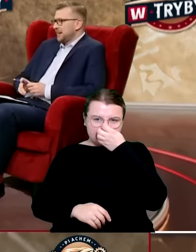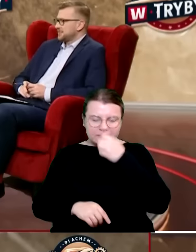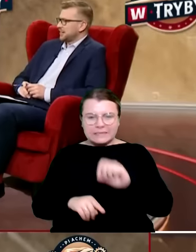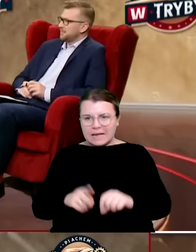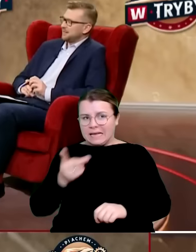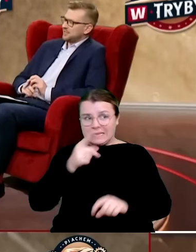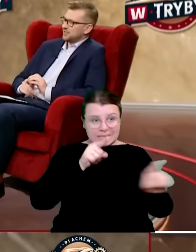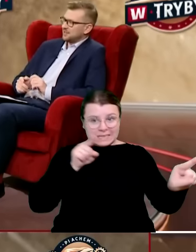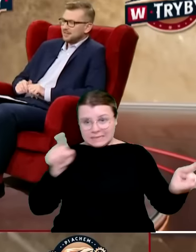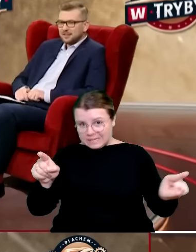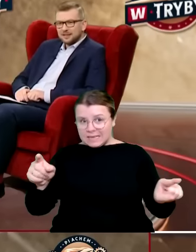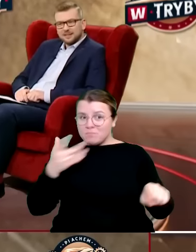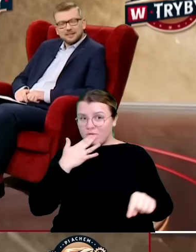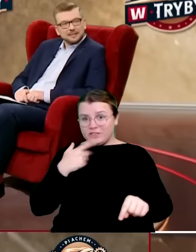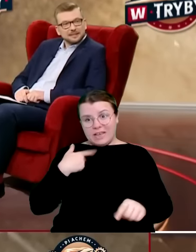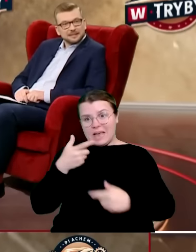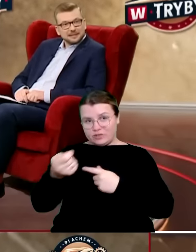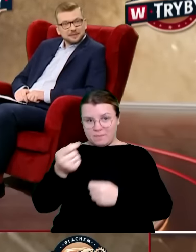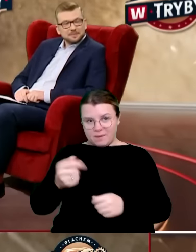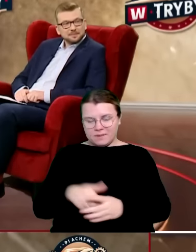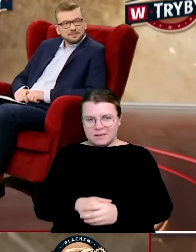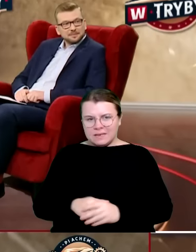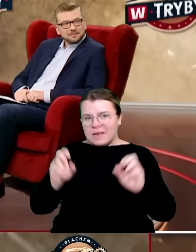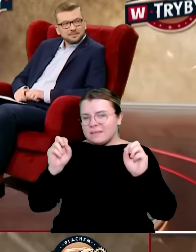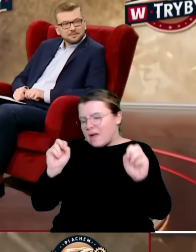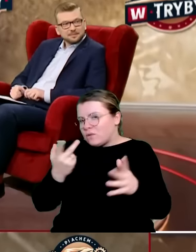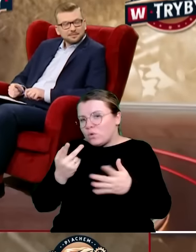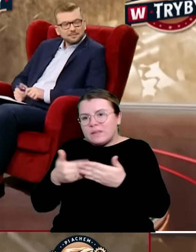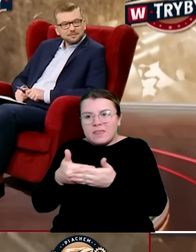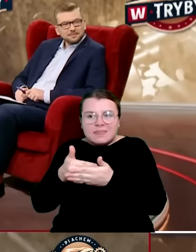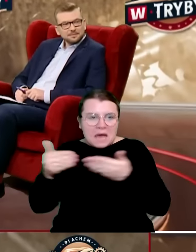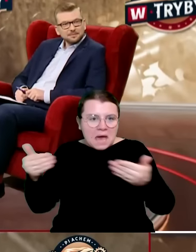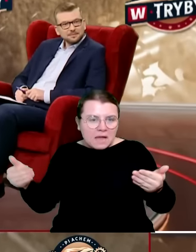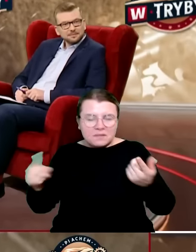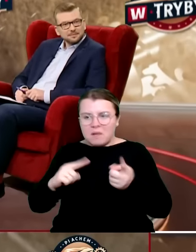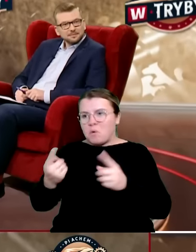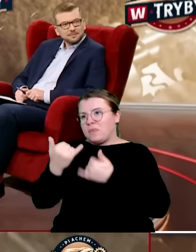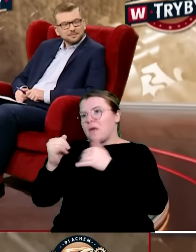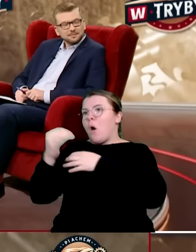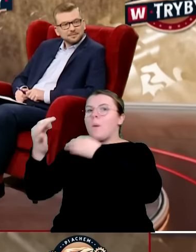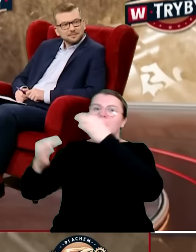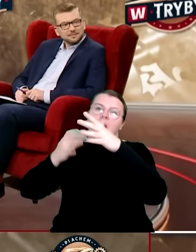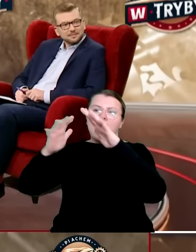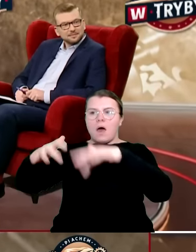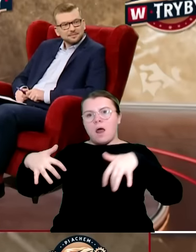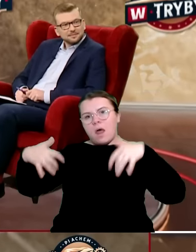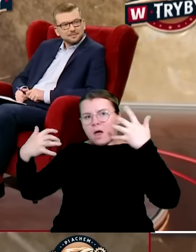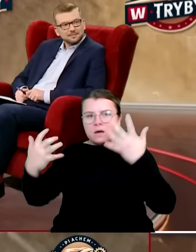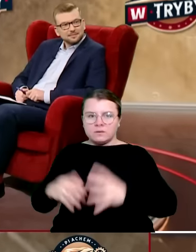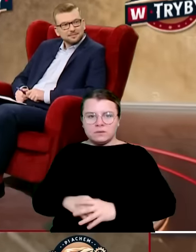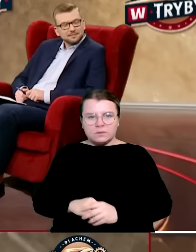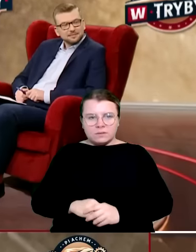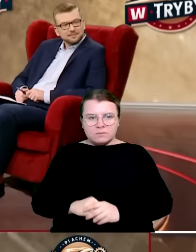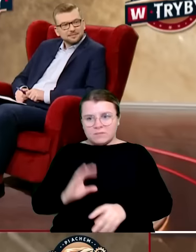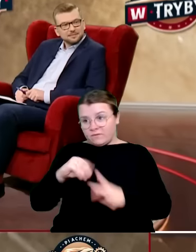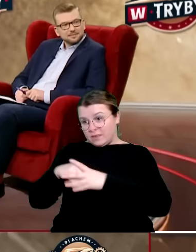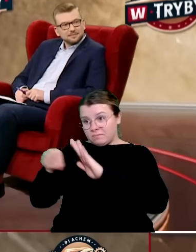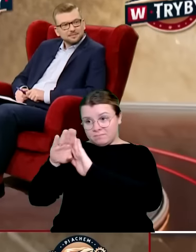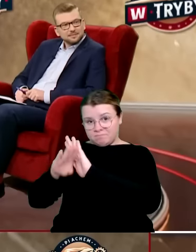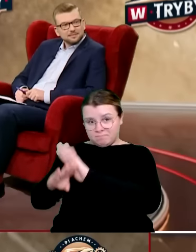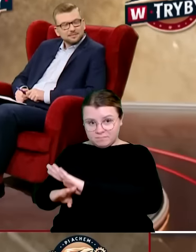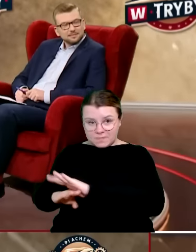No, teraz czekam na wasze. Czy to nie jest filharmonia, czy to nie jest teatr, gdzie idzie się zgodnie z zasadami? To jest